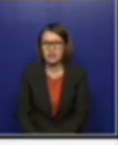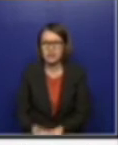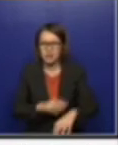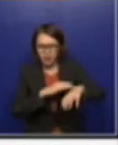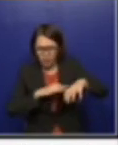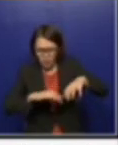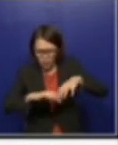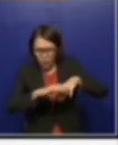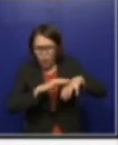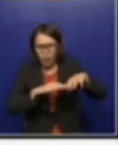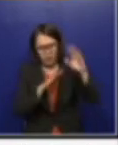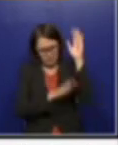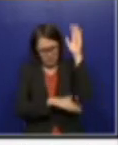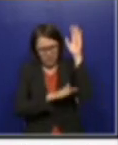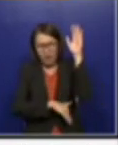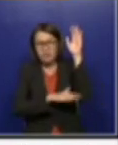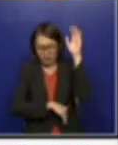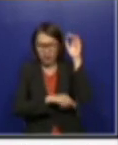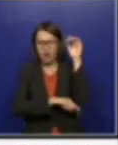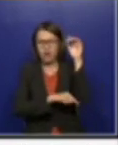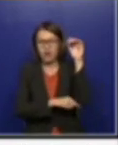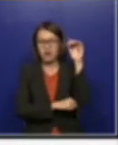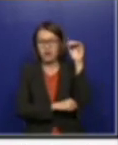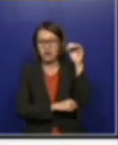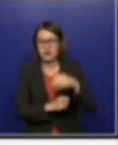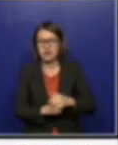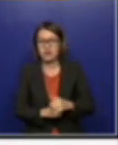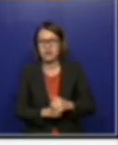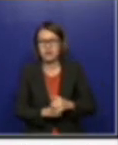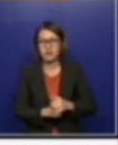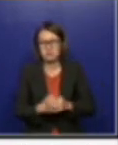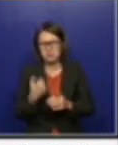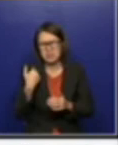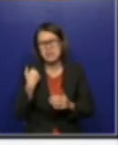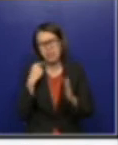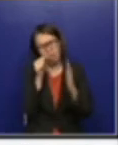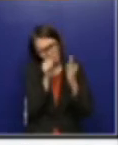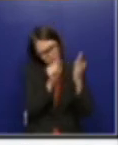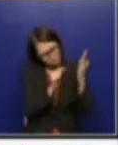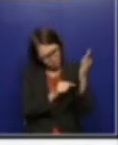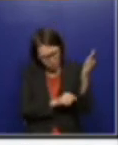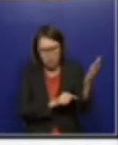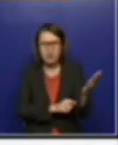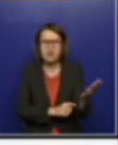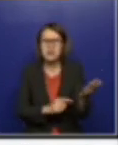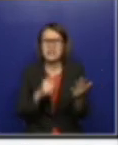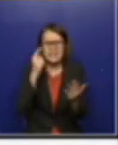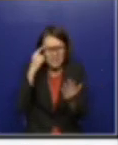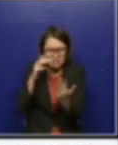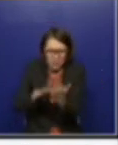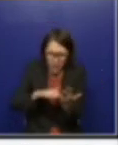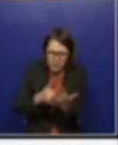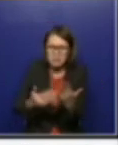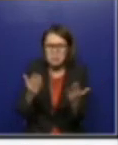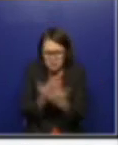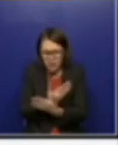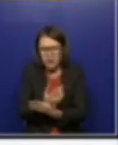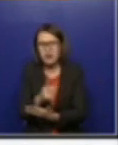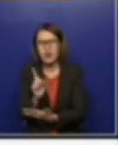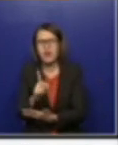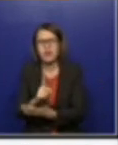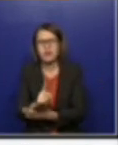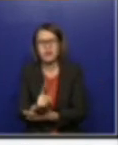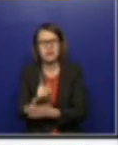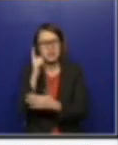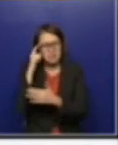การที่5ที่ภาคใต้มันเป็นอย่างนี้เต็มแผ่นดินเมื่อไรจะเปลี่ยนนโยบายเมื่อไรจะเปลี่ยนทัศนการม